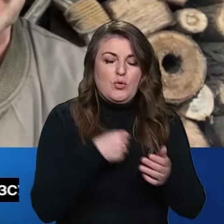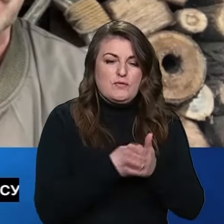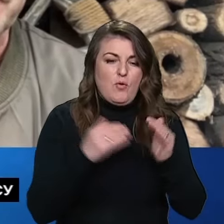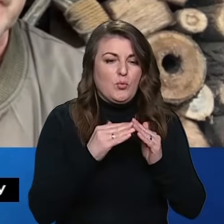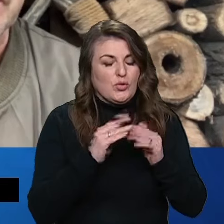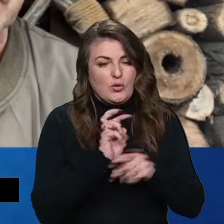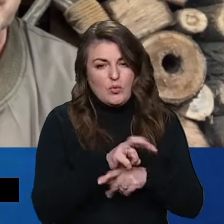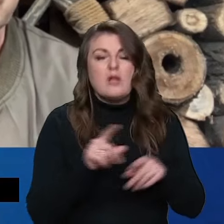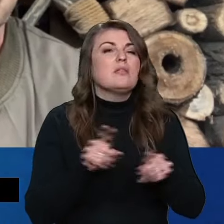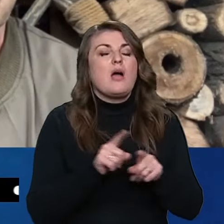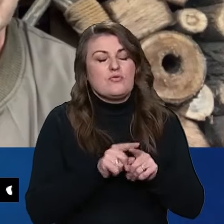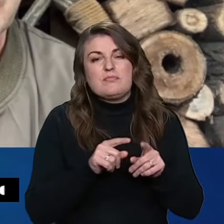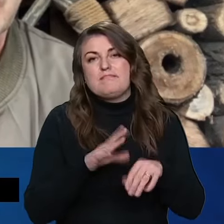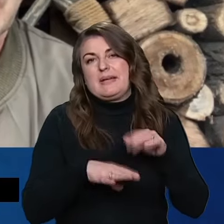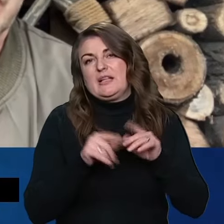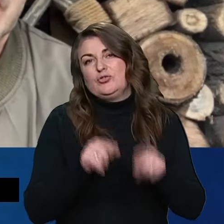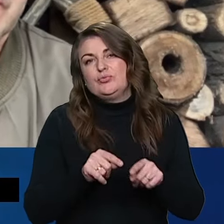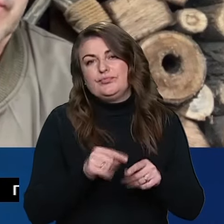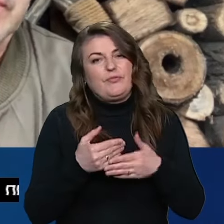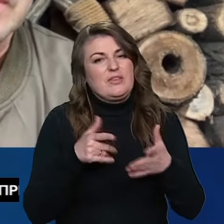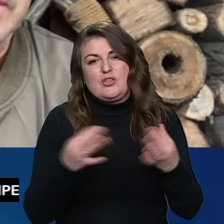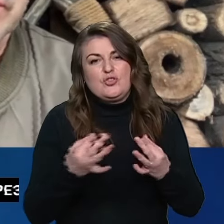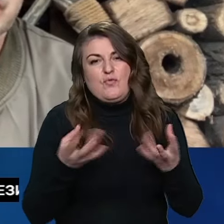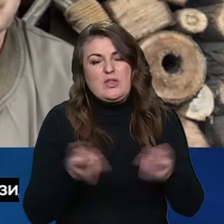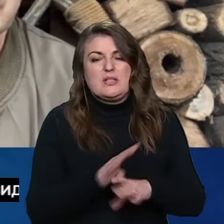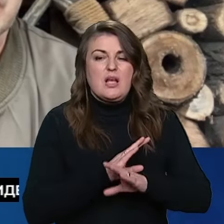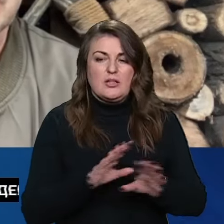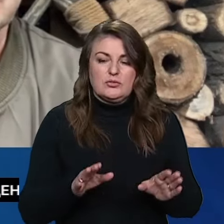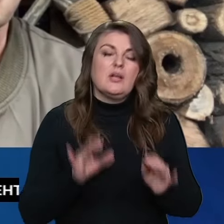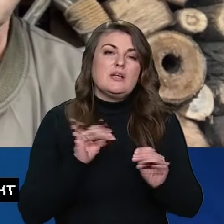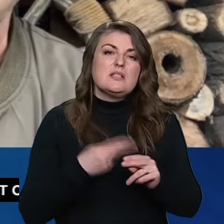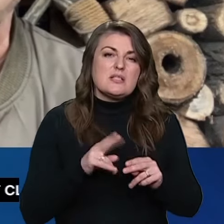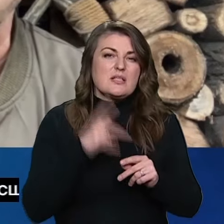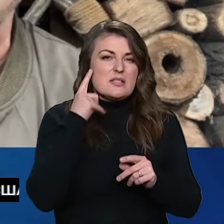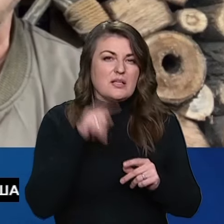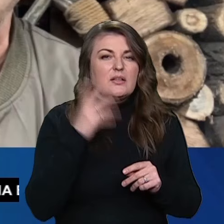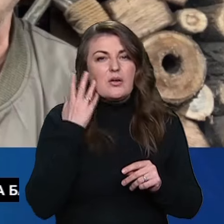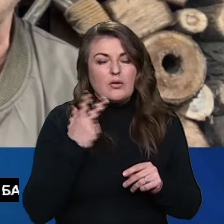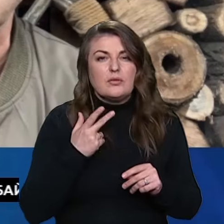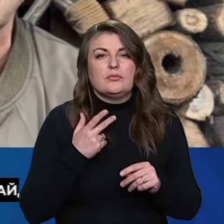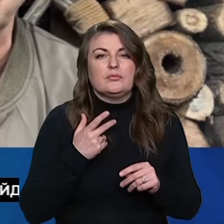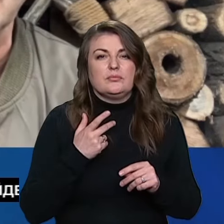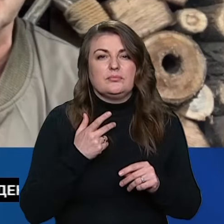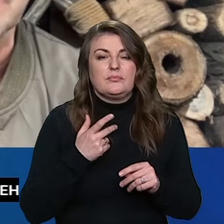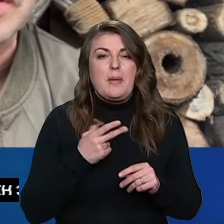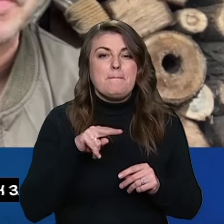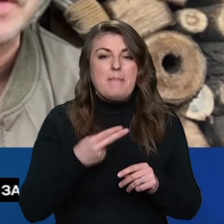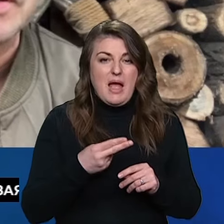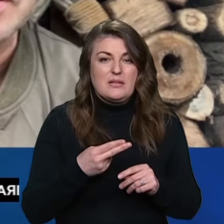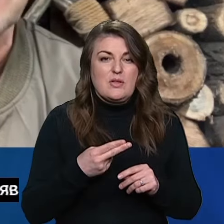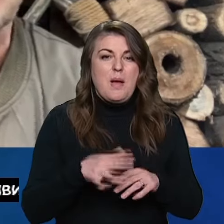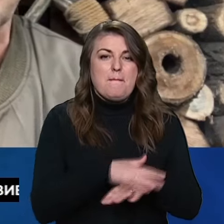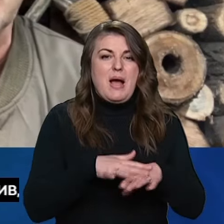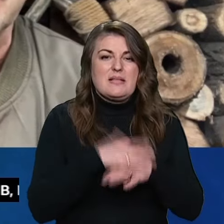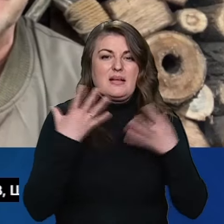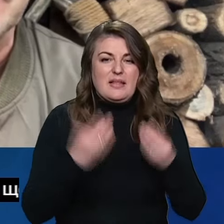свого будинку, також практично від неї нічого не залишилося. І це, знаєте, коли п'ятниця, у нас